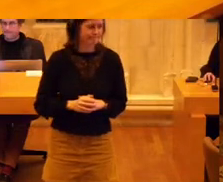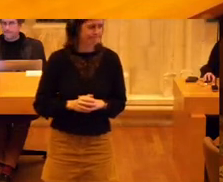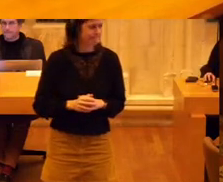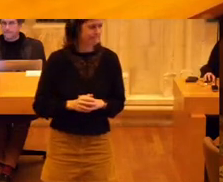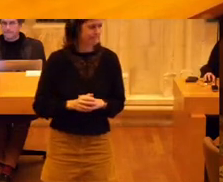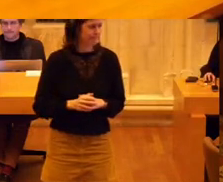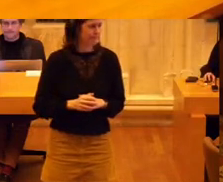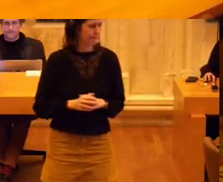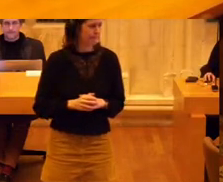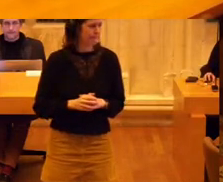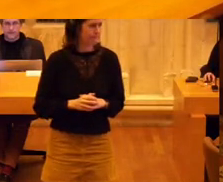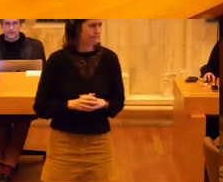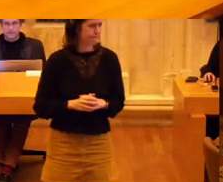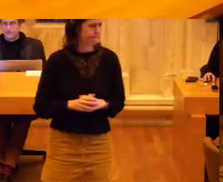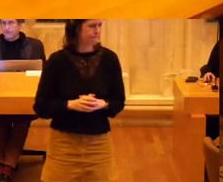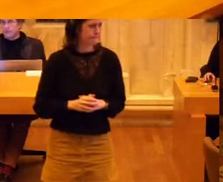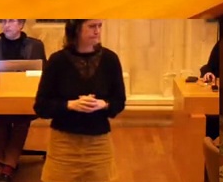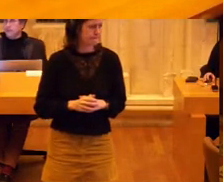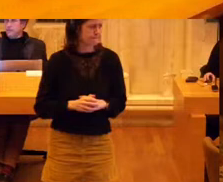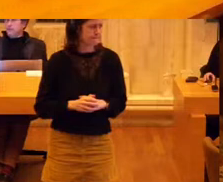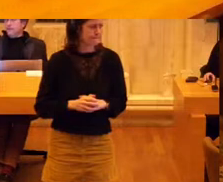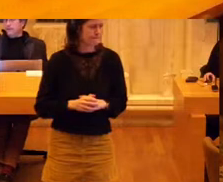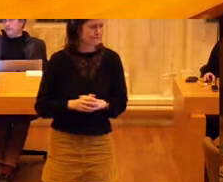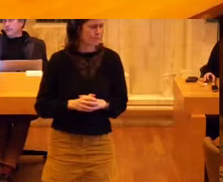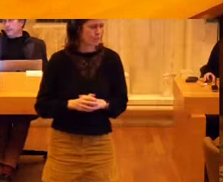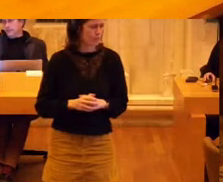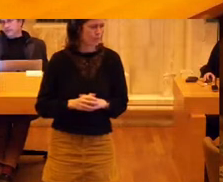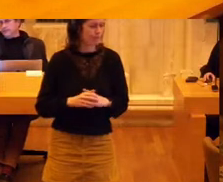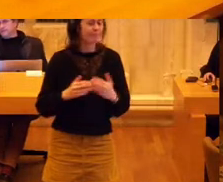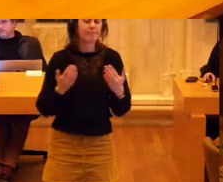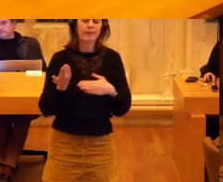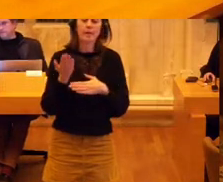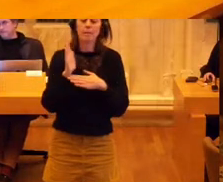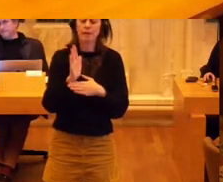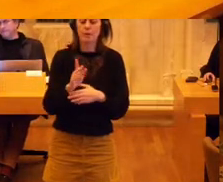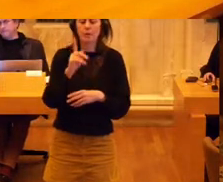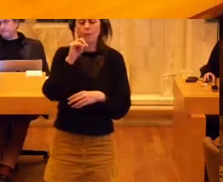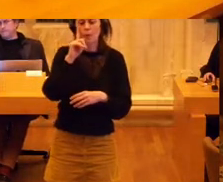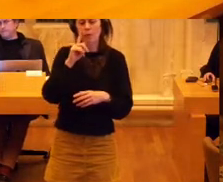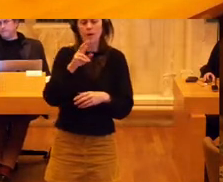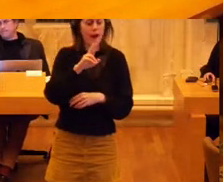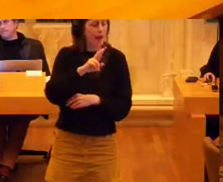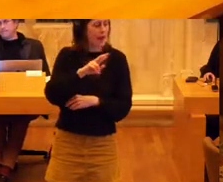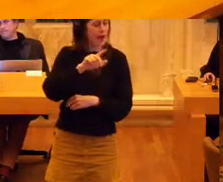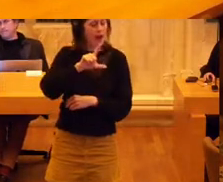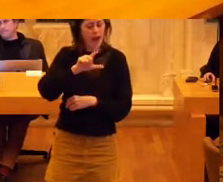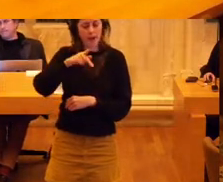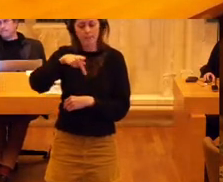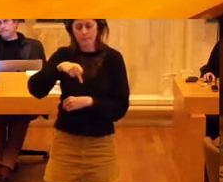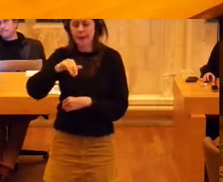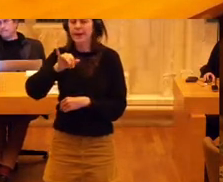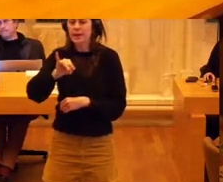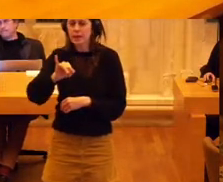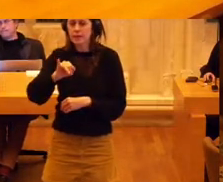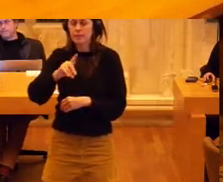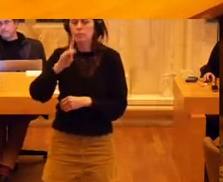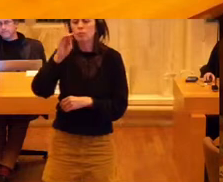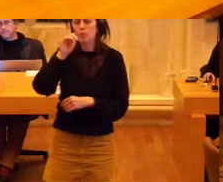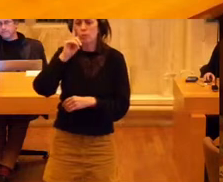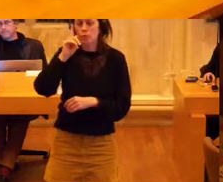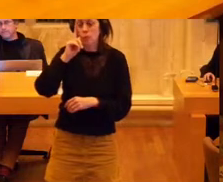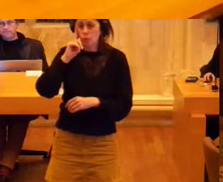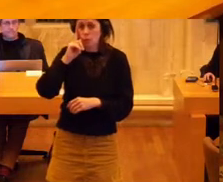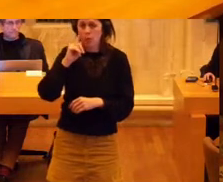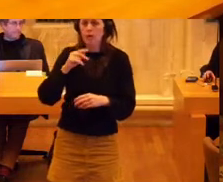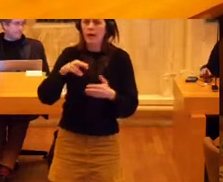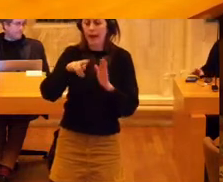Voilà. Donc une présentation pour revenir à nouveau sur le sujet du RLPI, puisqu'on a déjà eu l'occasion d'évoquer le